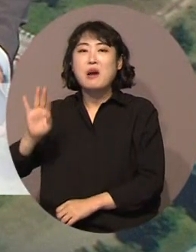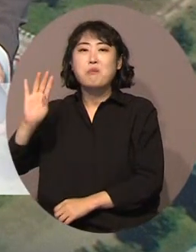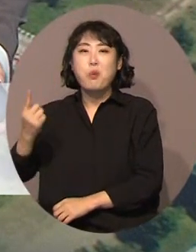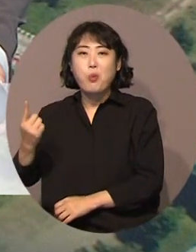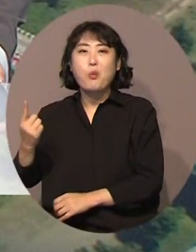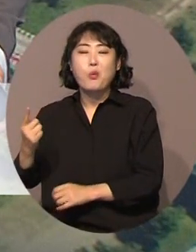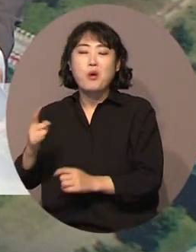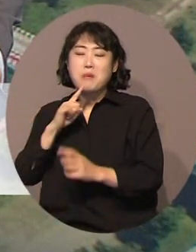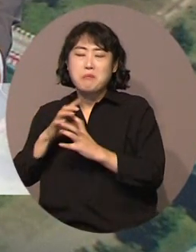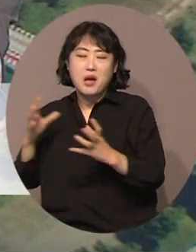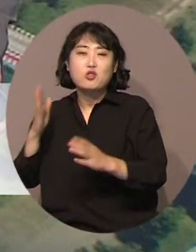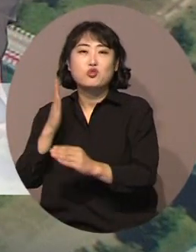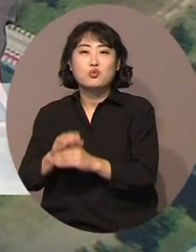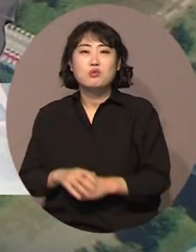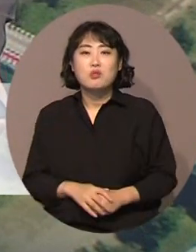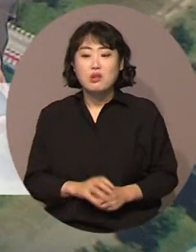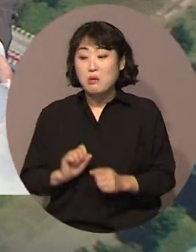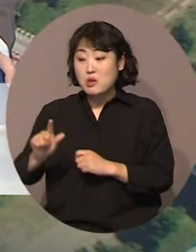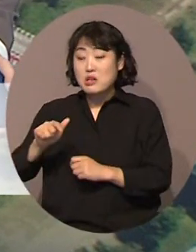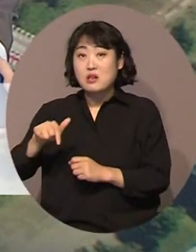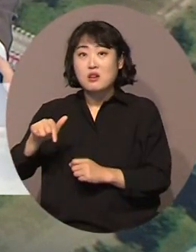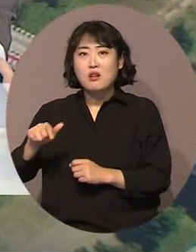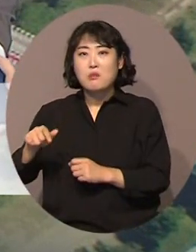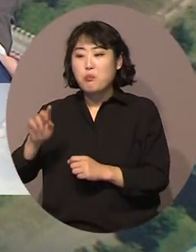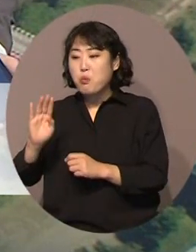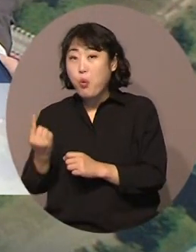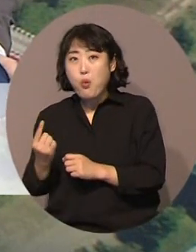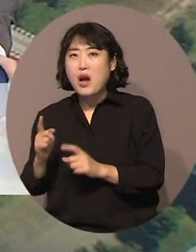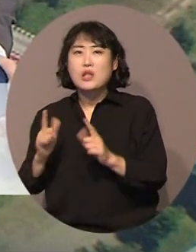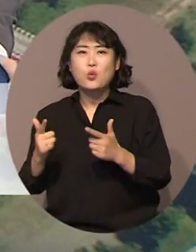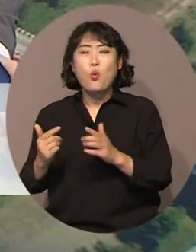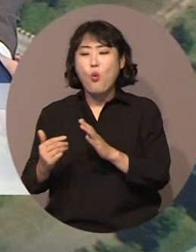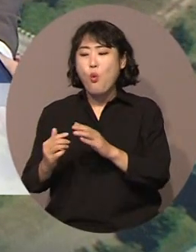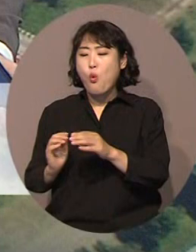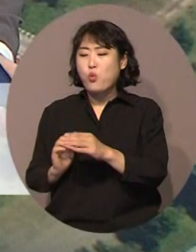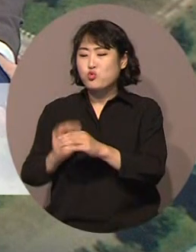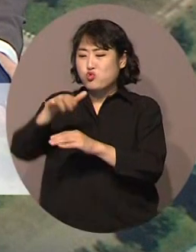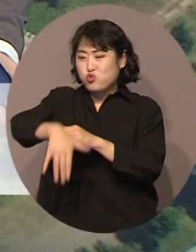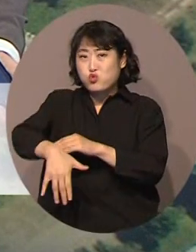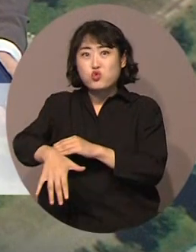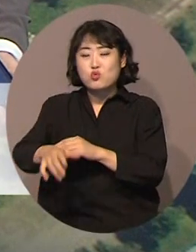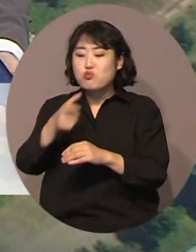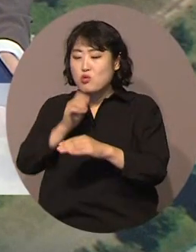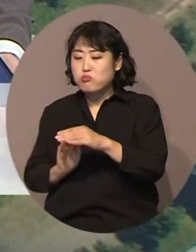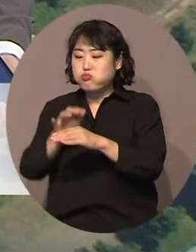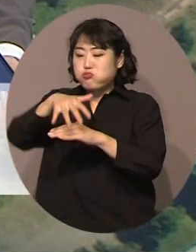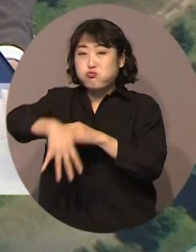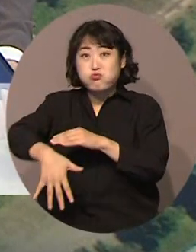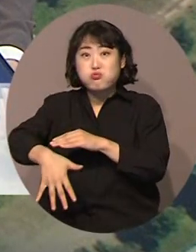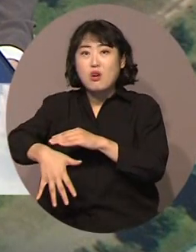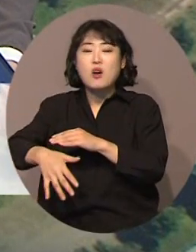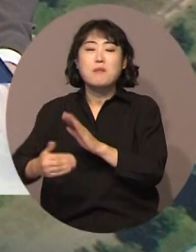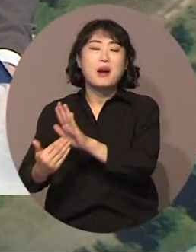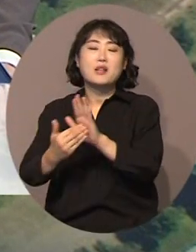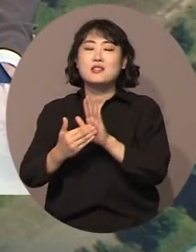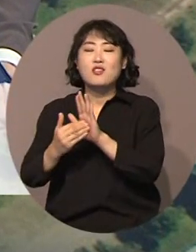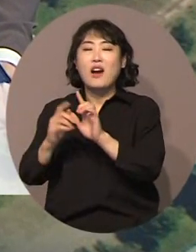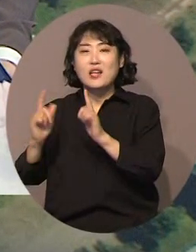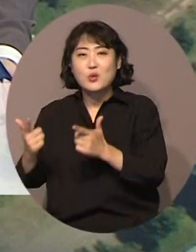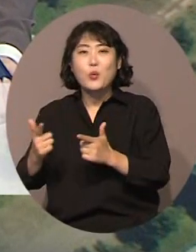소하천 등에서 발생을 했고 보은은 홍수를 막는 시설이 아니라는 반론이 팽팽히 맞서고